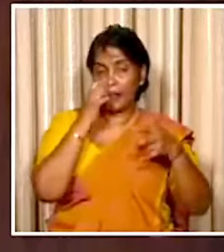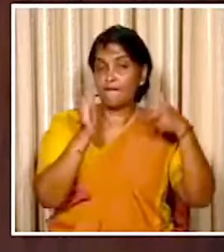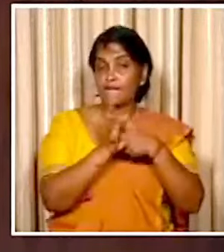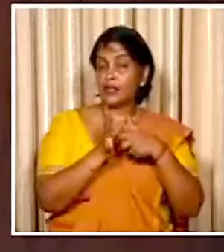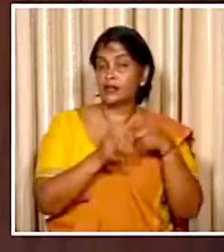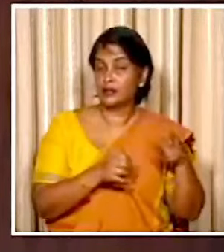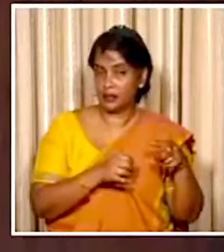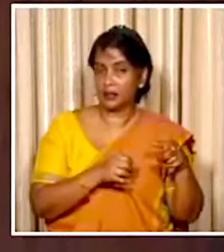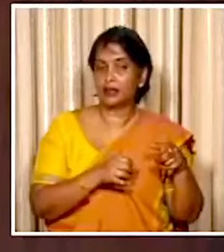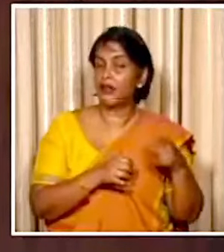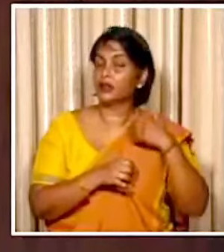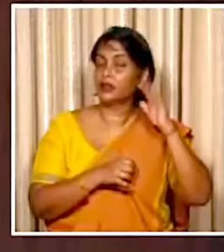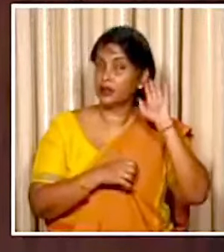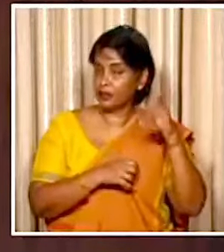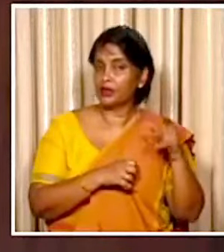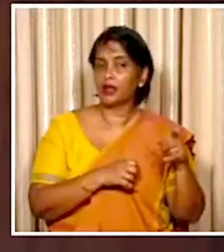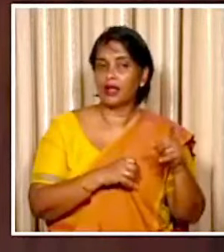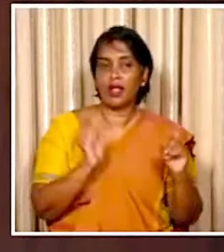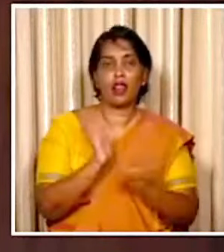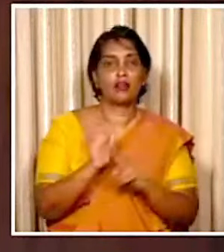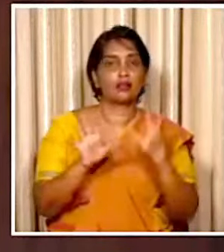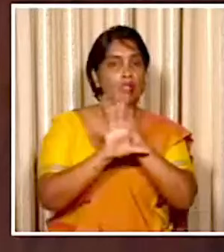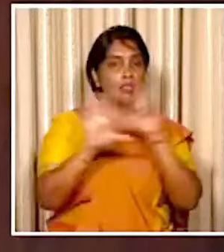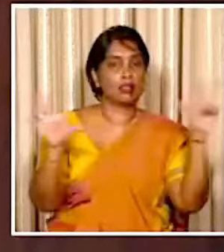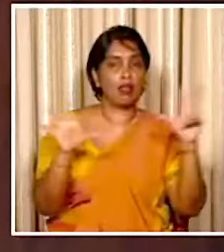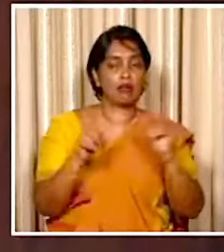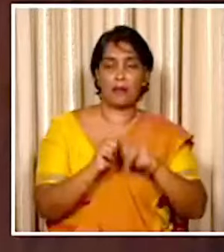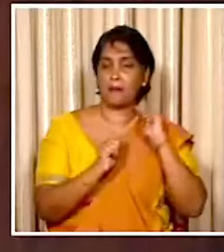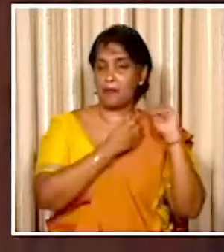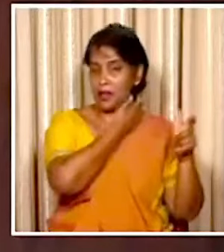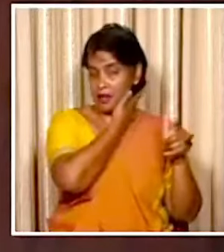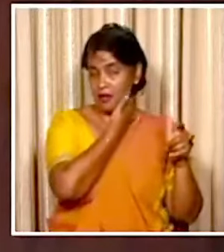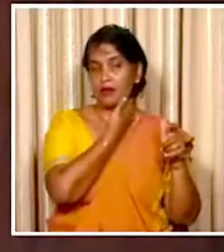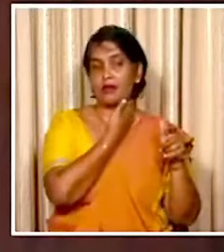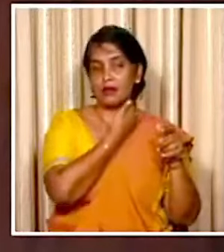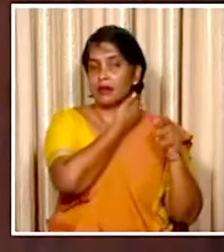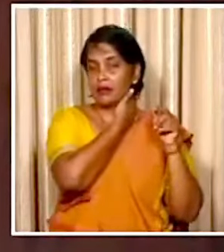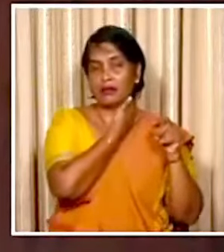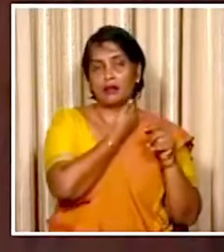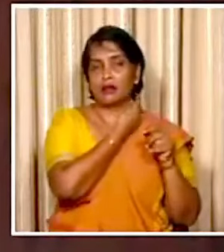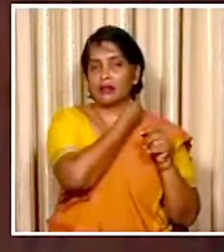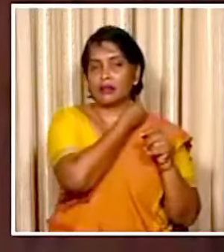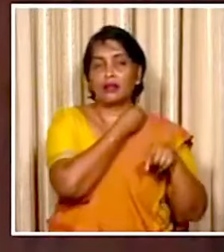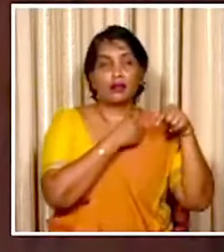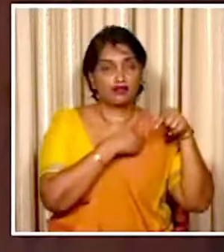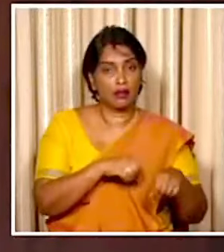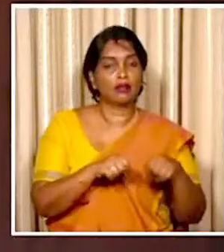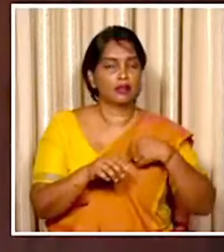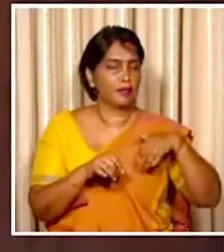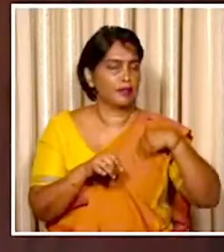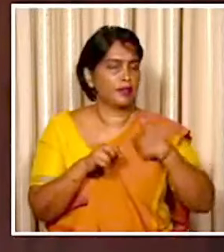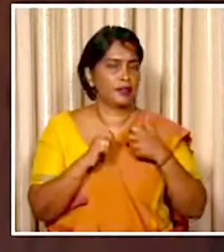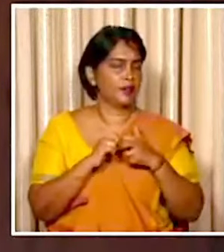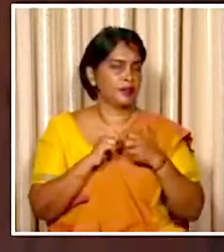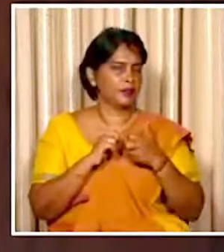තමයි විශේෂයෙන්ම 118ක් එක්කෙනකින් අරන් තියෙනවා ගරු කතානායකතුමා. මේ විදිහට අරන් කියලා දැන් අද අපිට තියෙන ප්‍රධාන ප්‍රශ්න